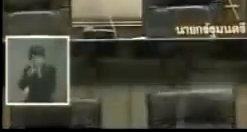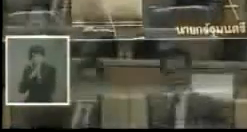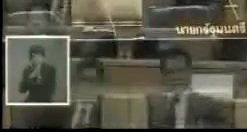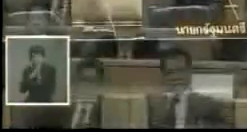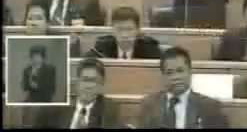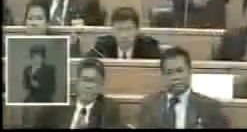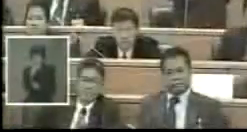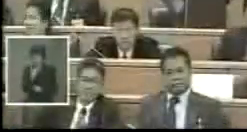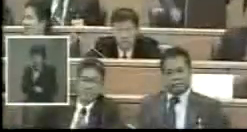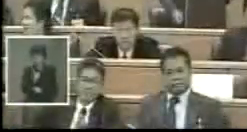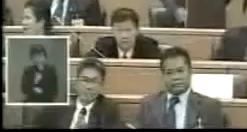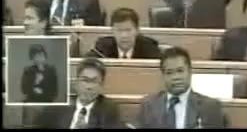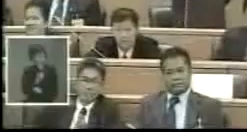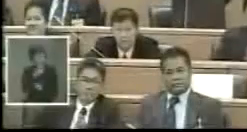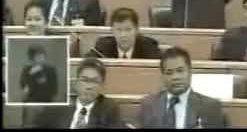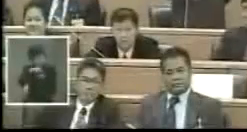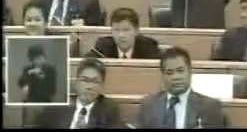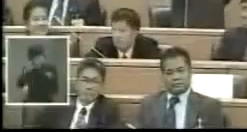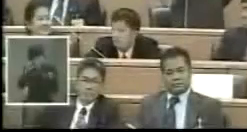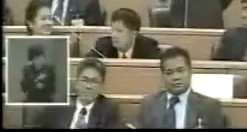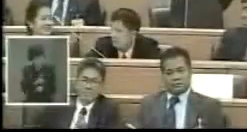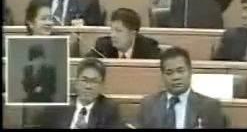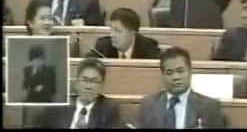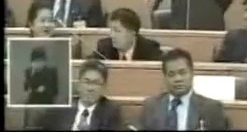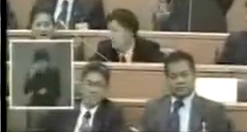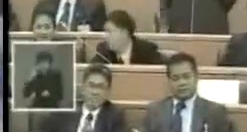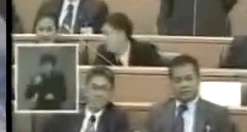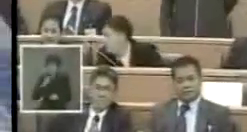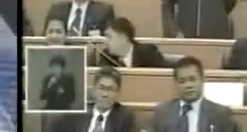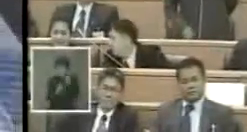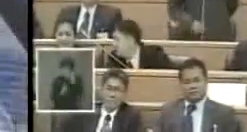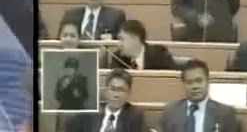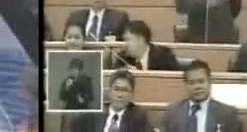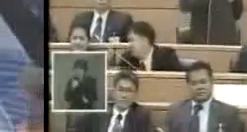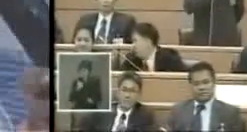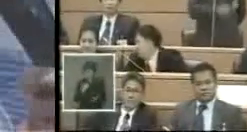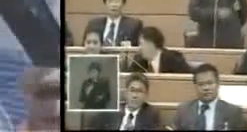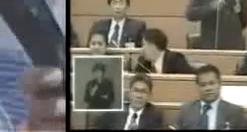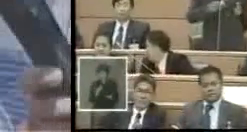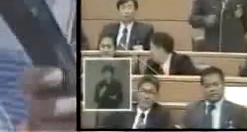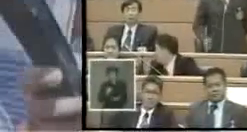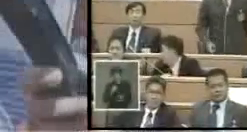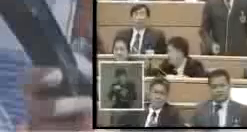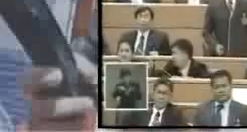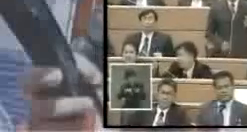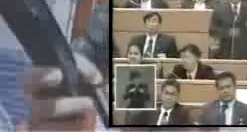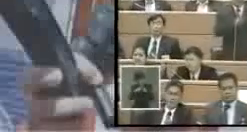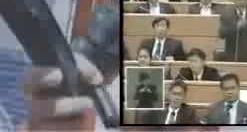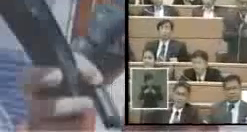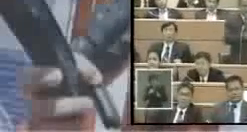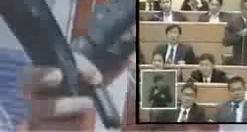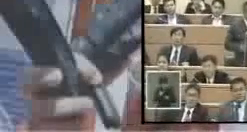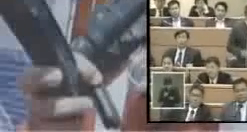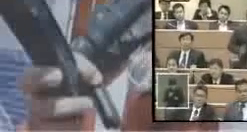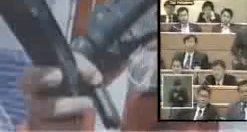ปแต่ต้องฉายให้ครบว่ามีการยิงใส่ประชาชนตายหรือไม่มีประชาชนบาดเจ็บแน่นอนมี